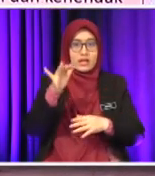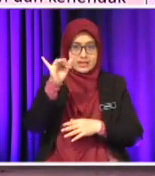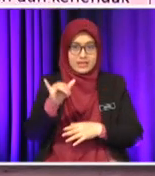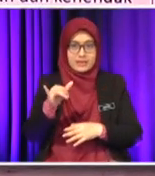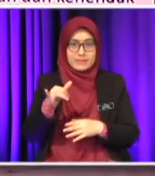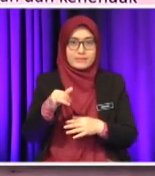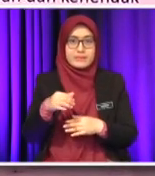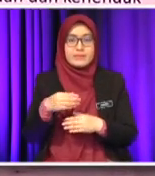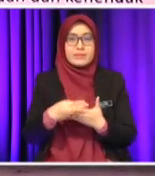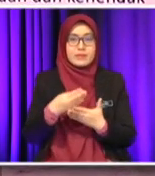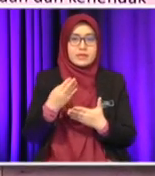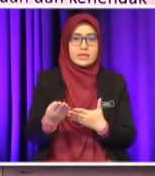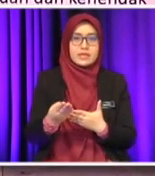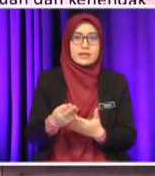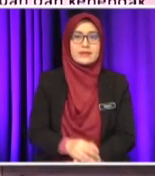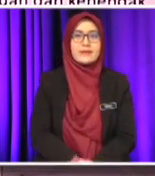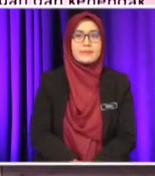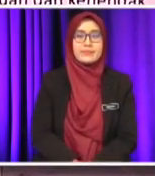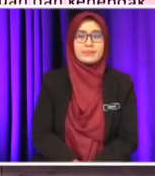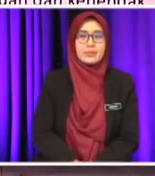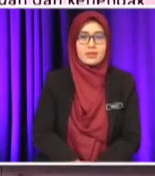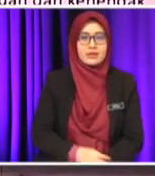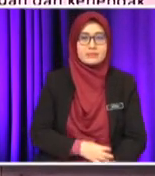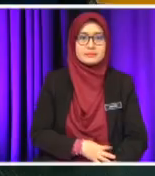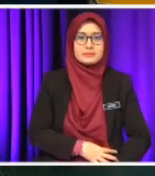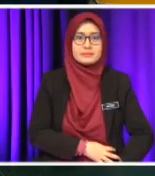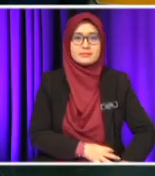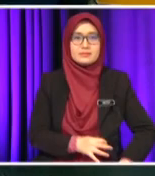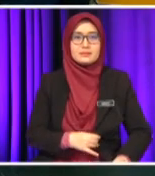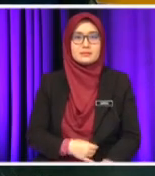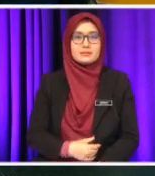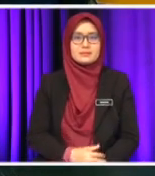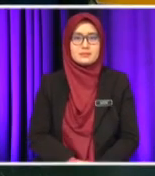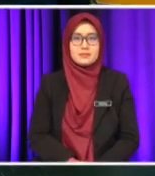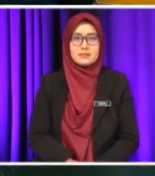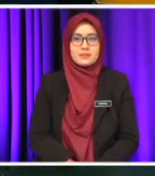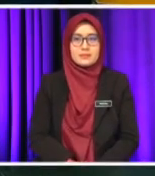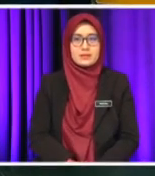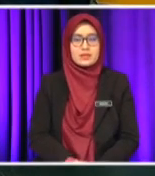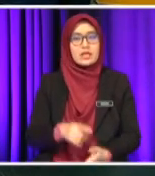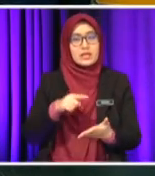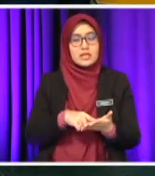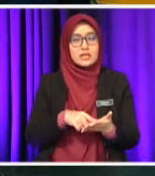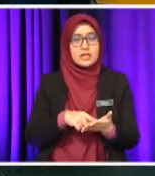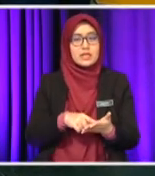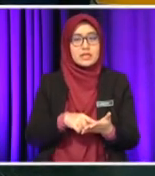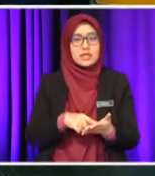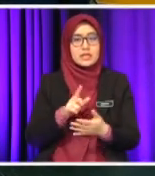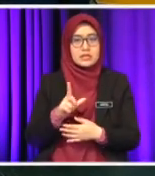semula untuk tujuan organisasi atau penjagaan yang lain pula Jadi itulah aliran pemasaran produk